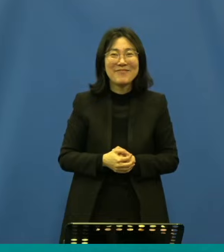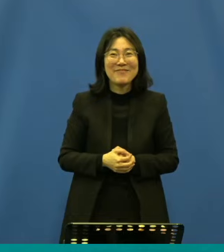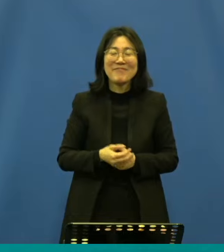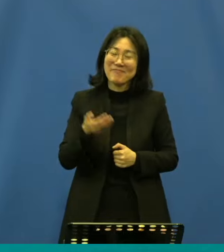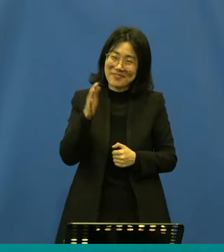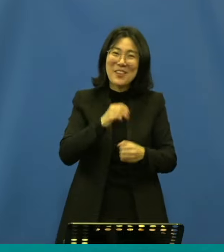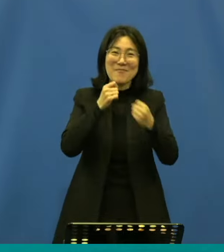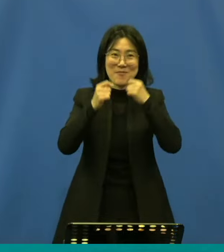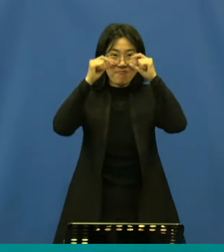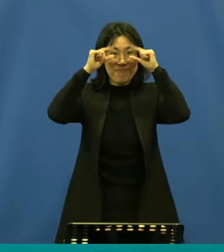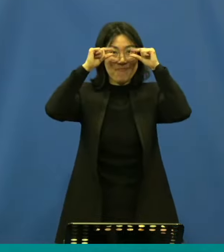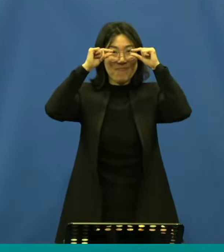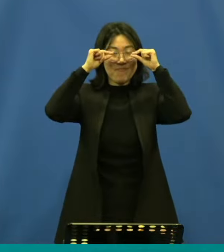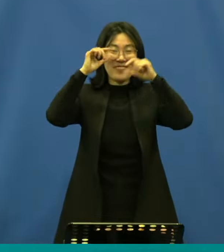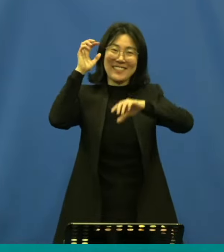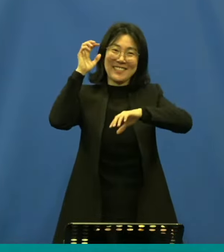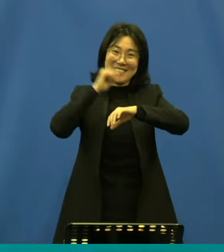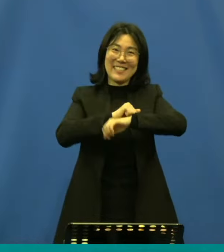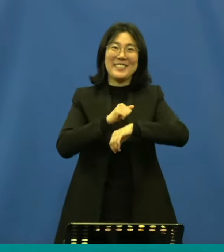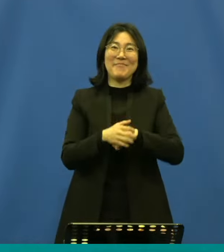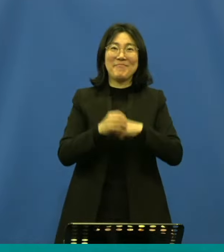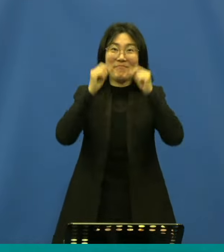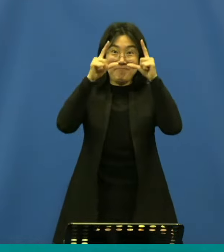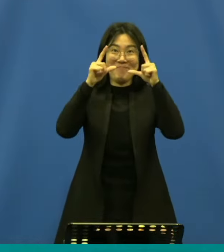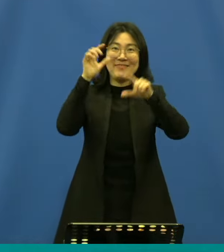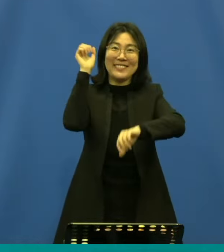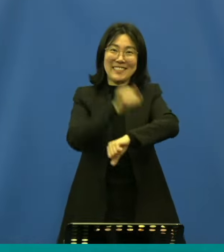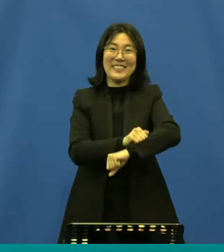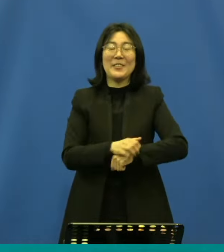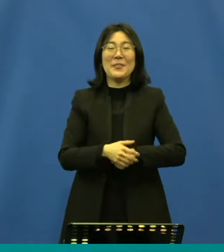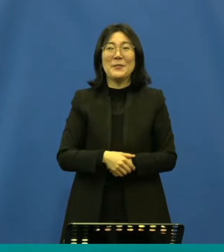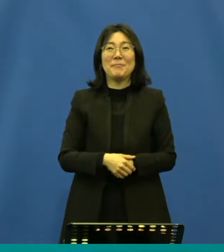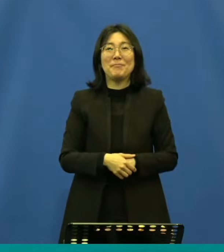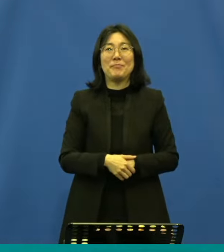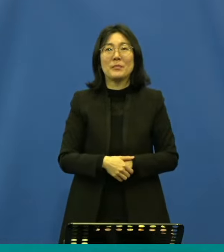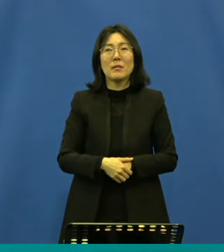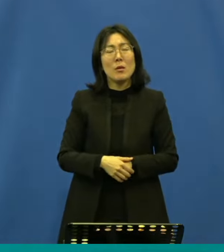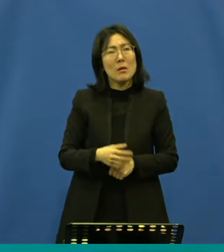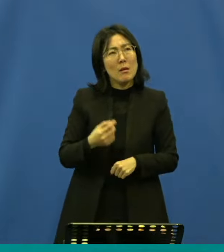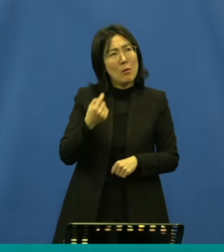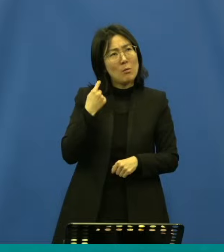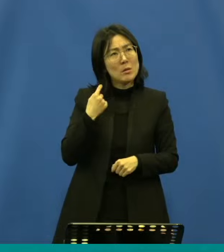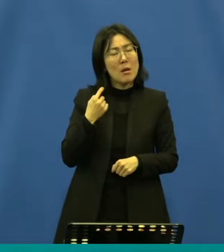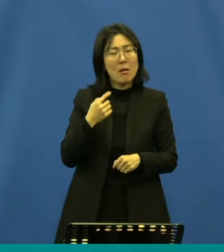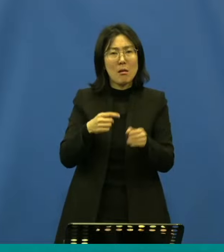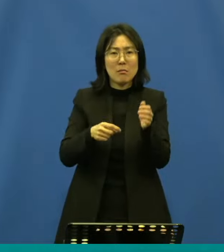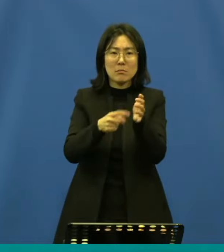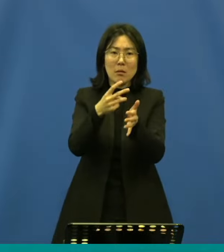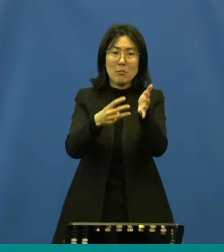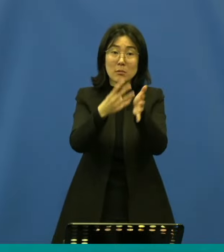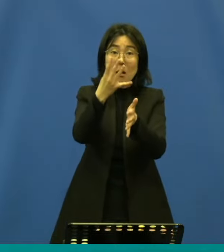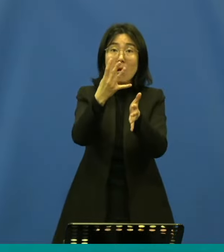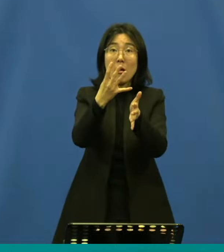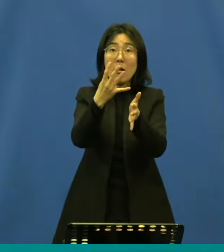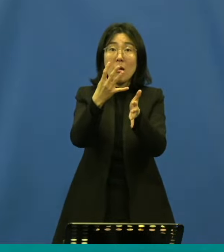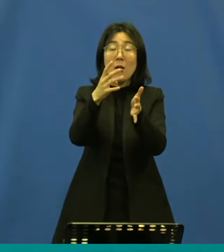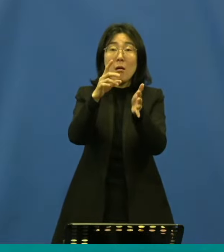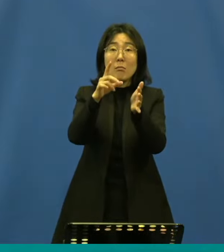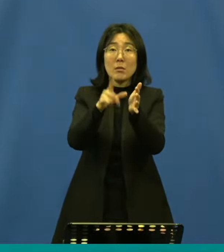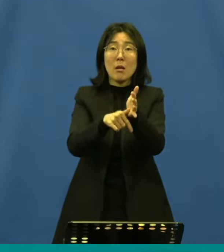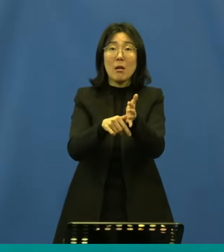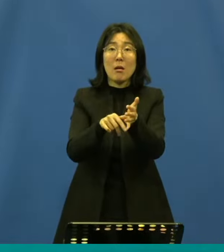말똥말똥하고 듣고 있습니다. 어제는 어떤 꼬마, 우리 초등학교 한 3, 4학년 되던데 이 앞에서 무릎을